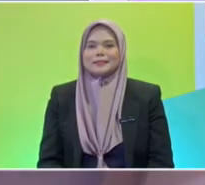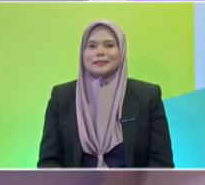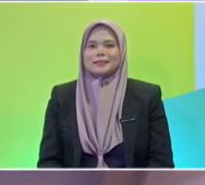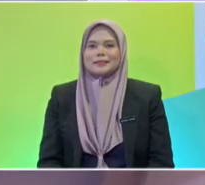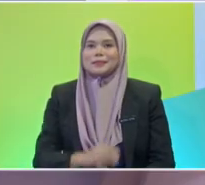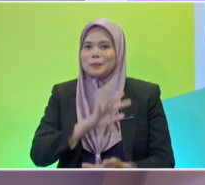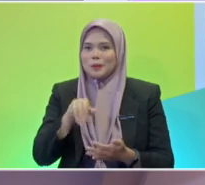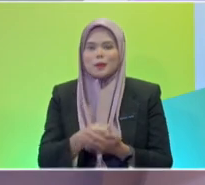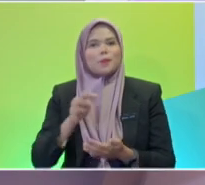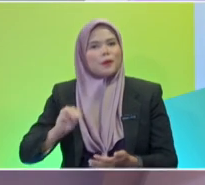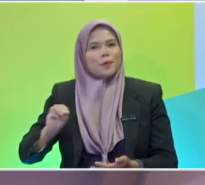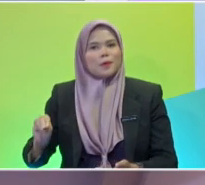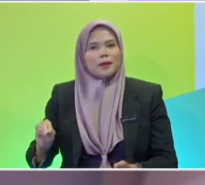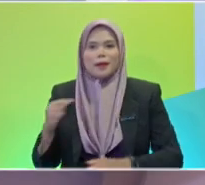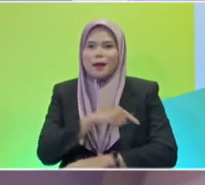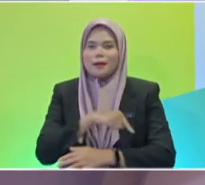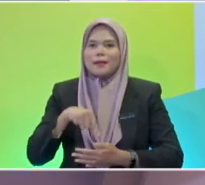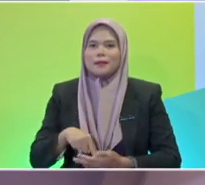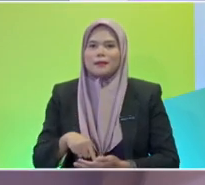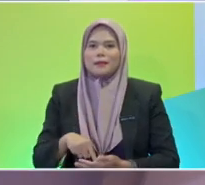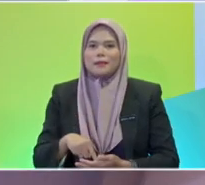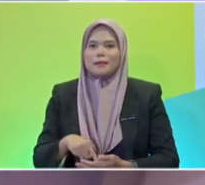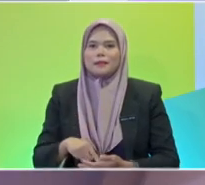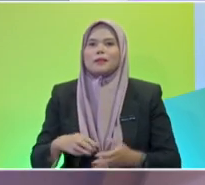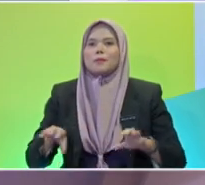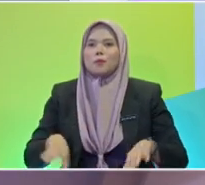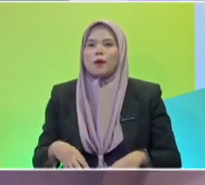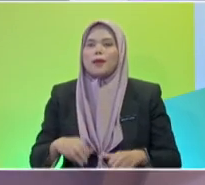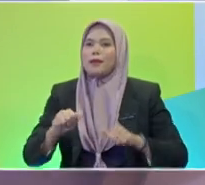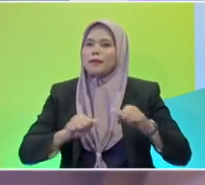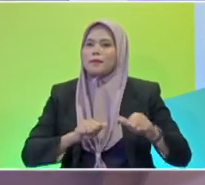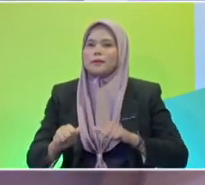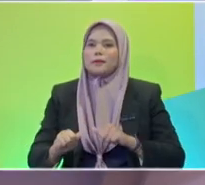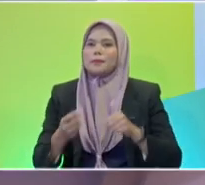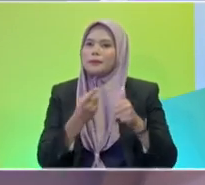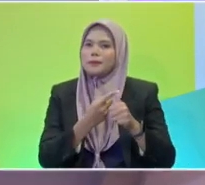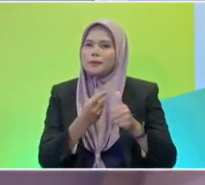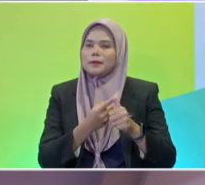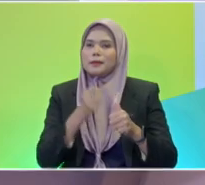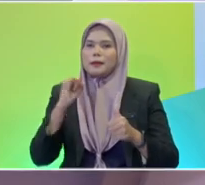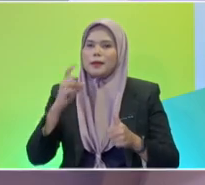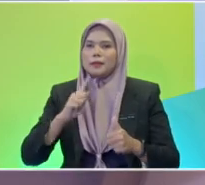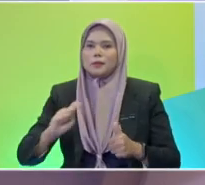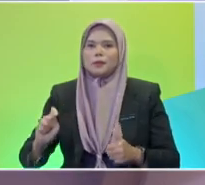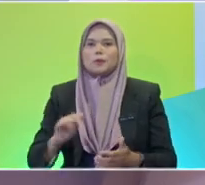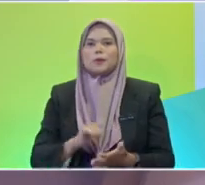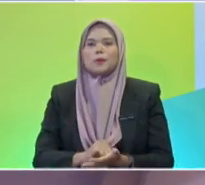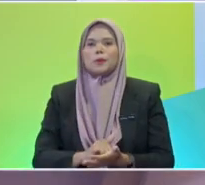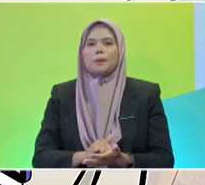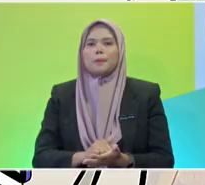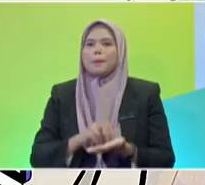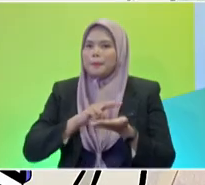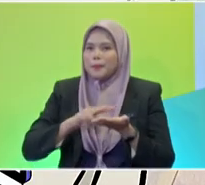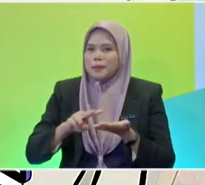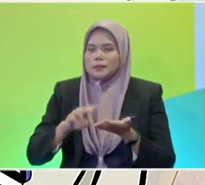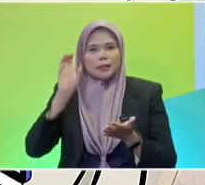hari ini kita akan activity pertama kita akan bersama-sama untuk atvt pertama yaitu membaca gambar dan